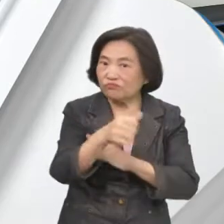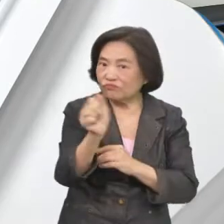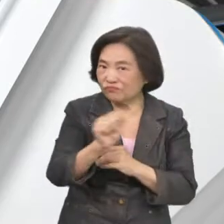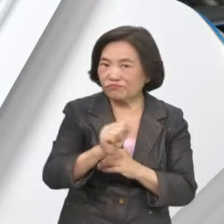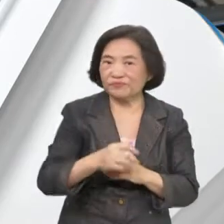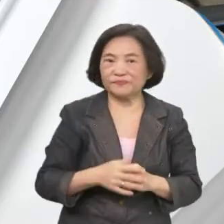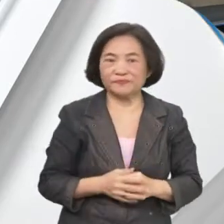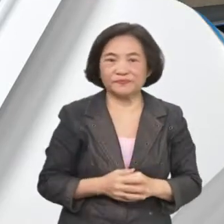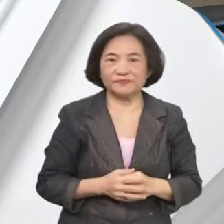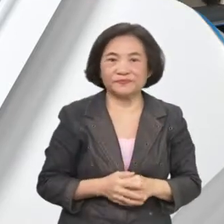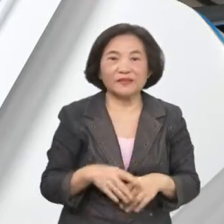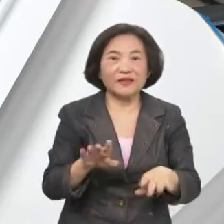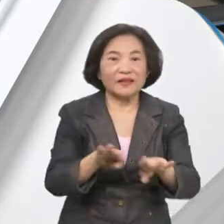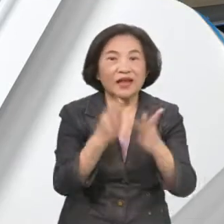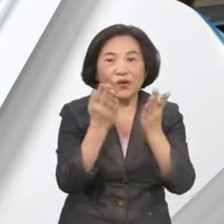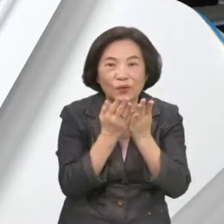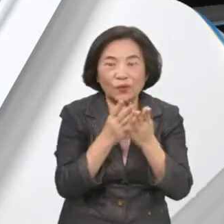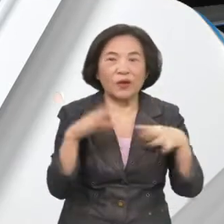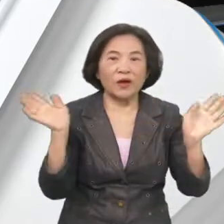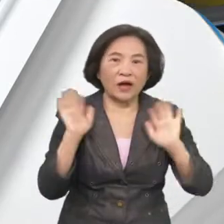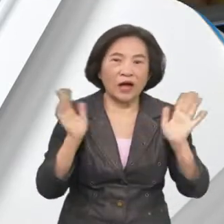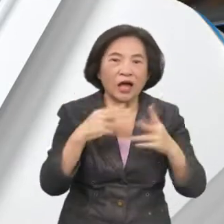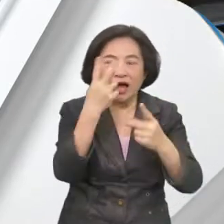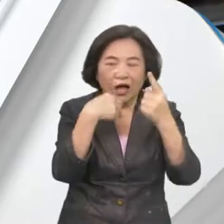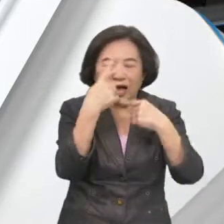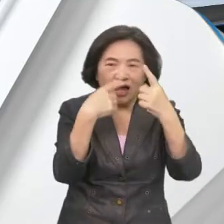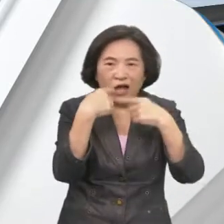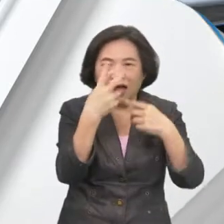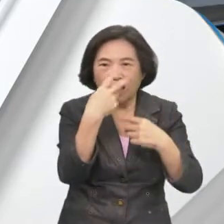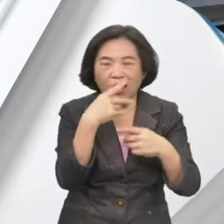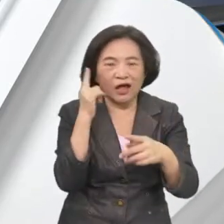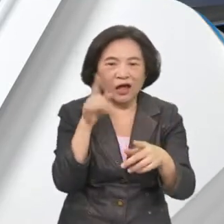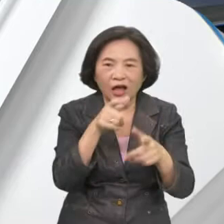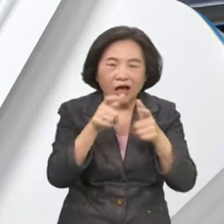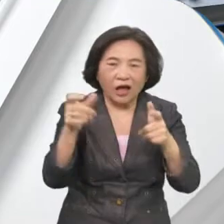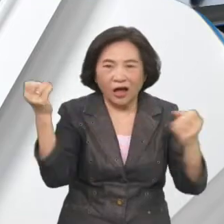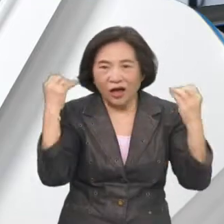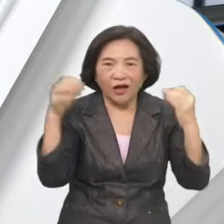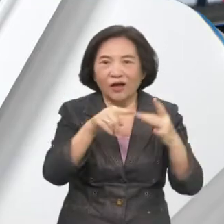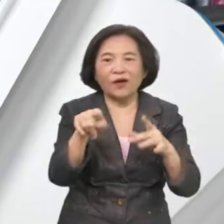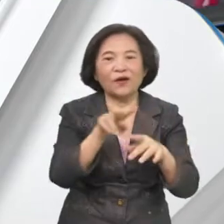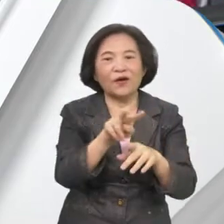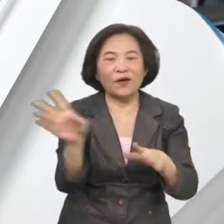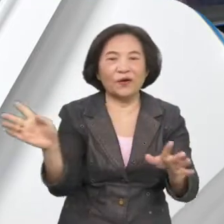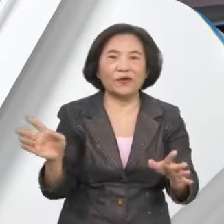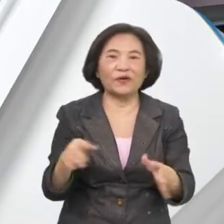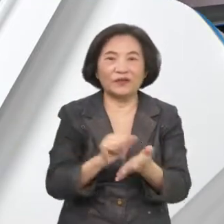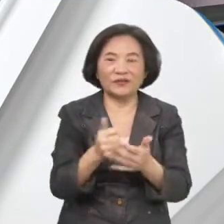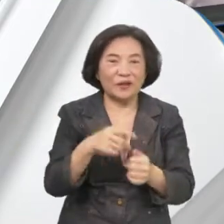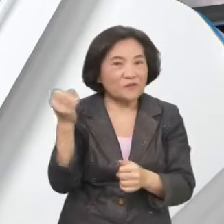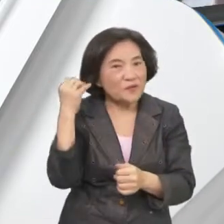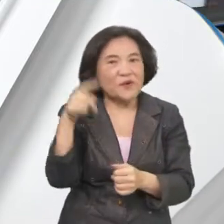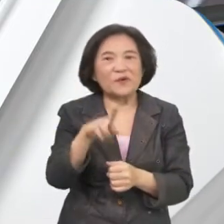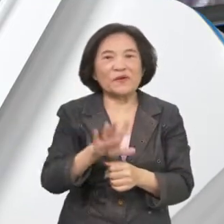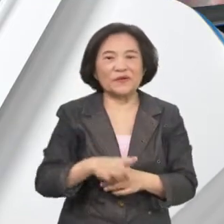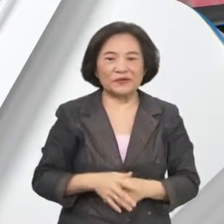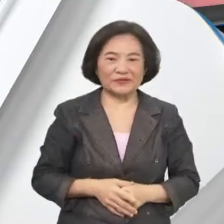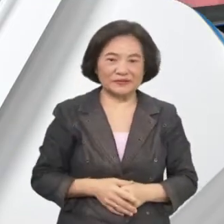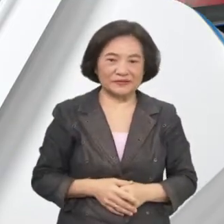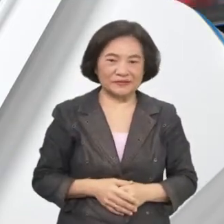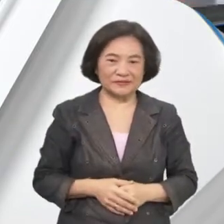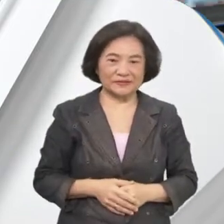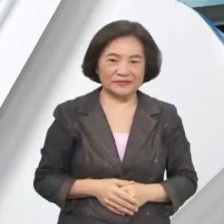照规定，家长总得入到教学站。今年头一日开学，你记者也探到现场，慢来就叫